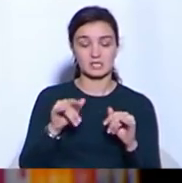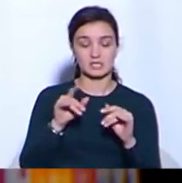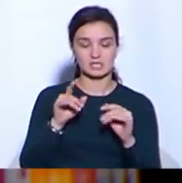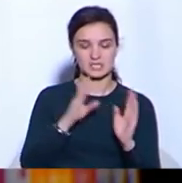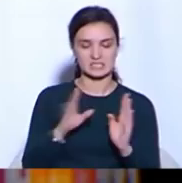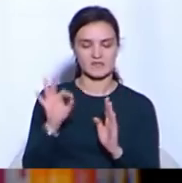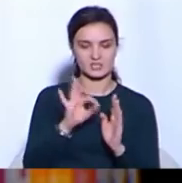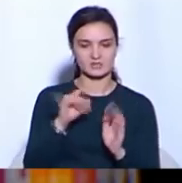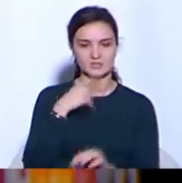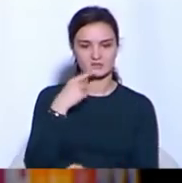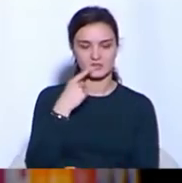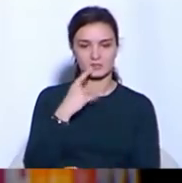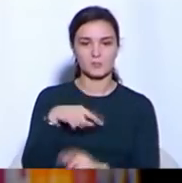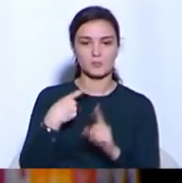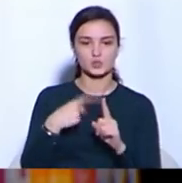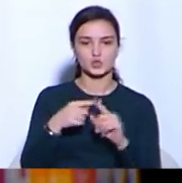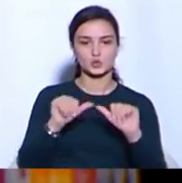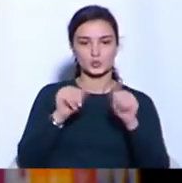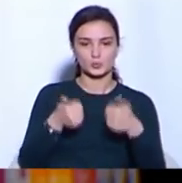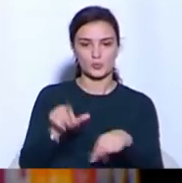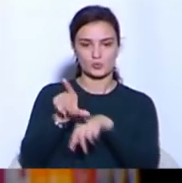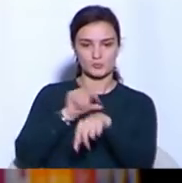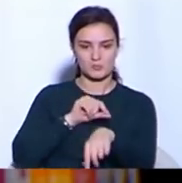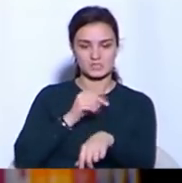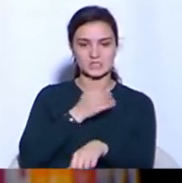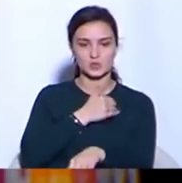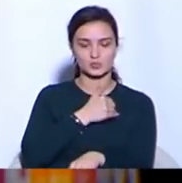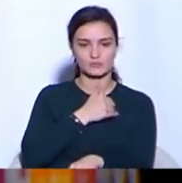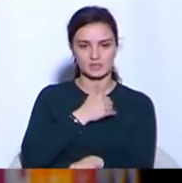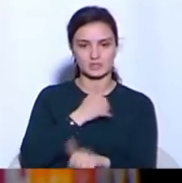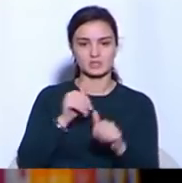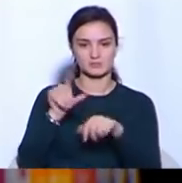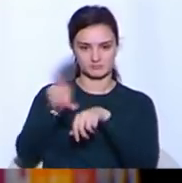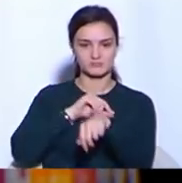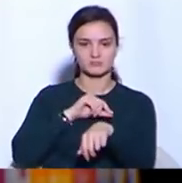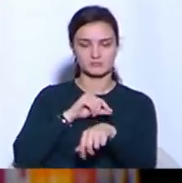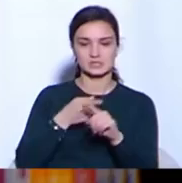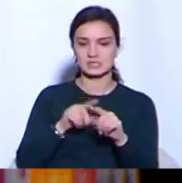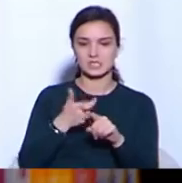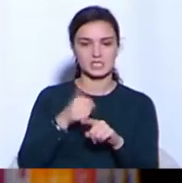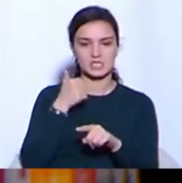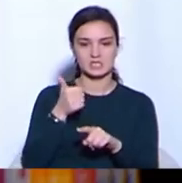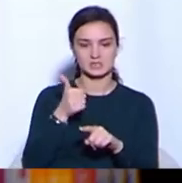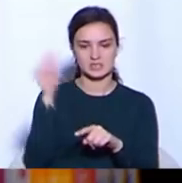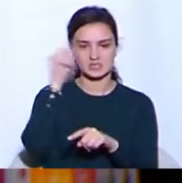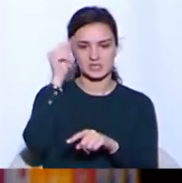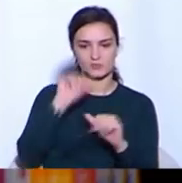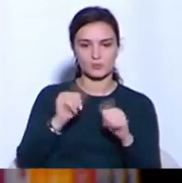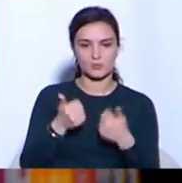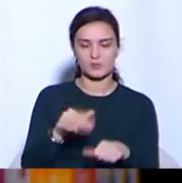განვაზოგადოთ. ანუ პოზიტიური მოდელი, სასურველი ქცევის პოზიტიური მოდელი არის უნივერსალური სასწავლო